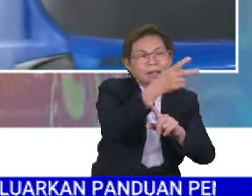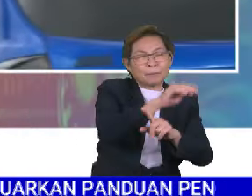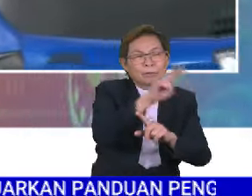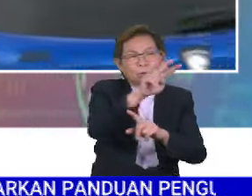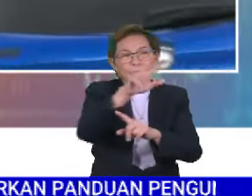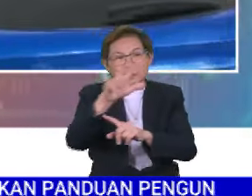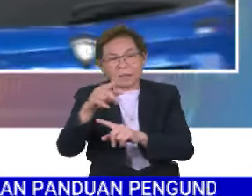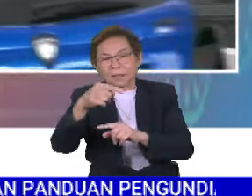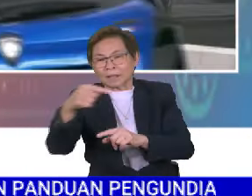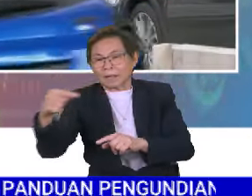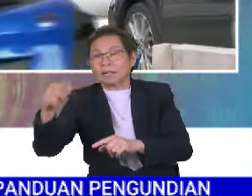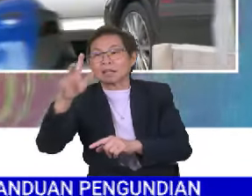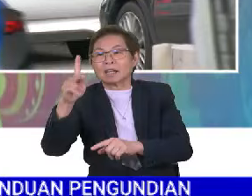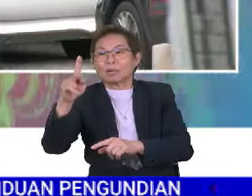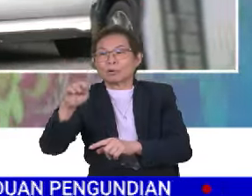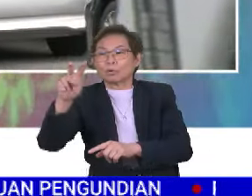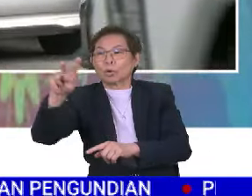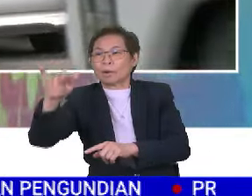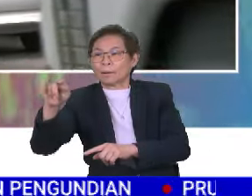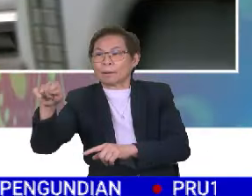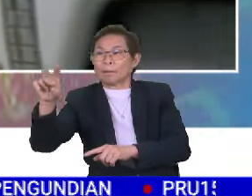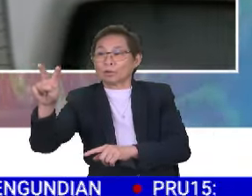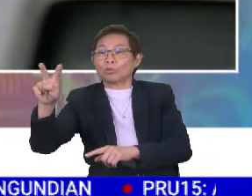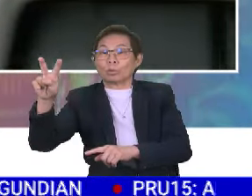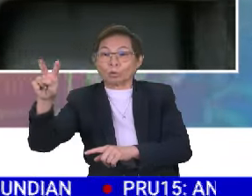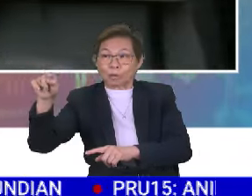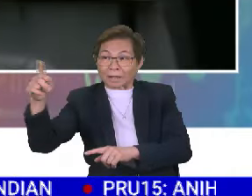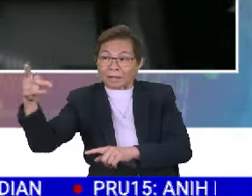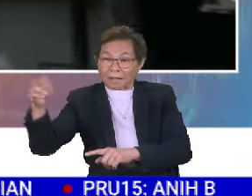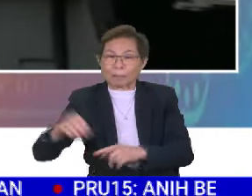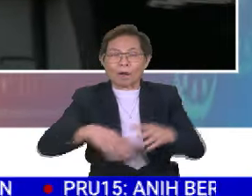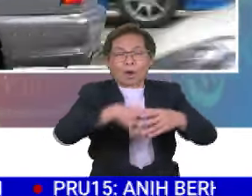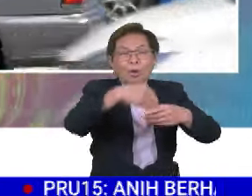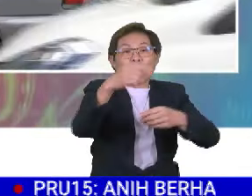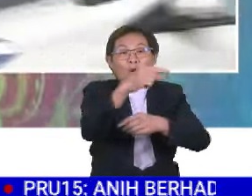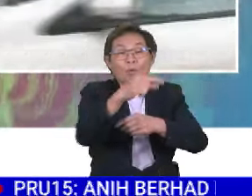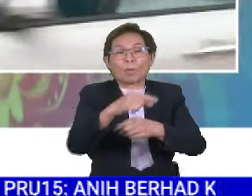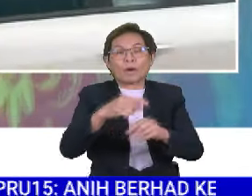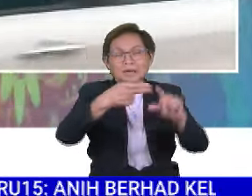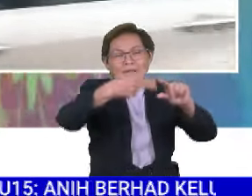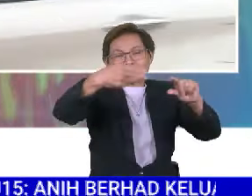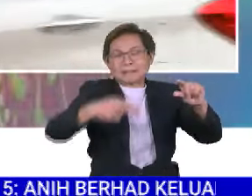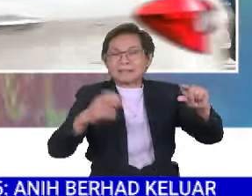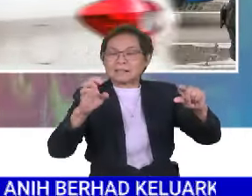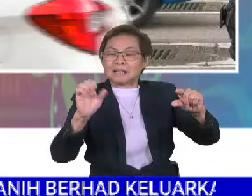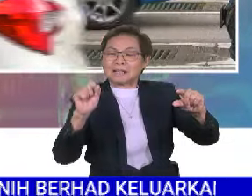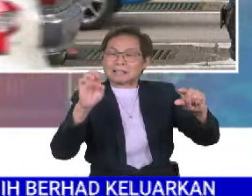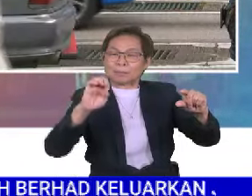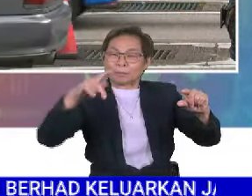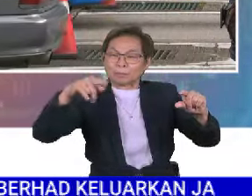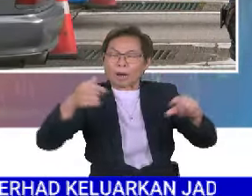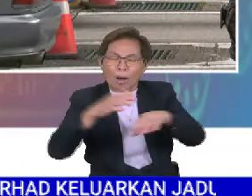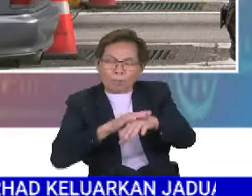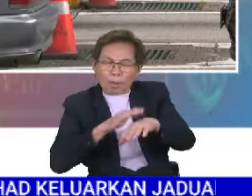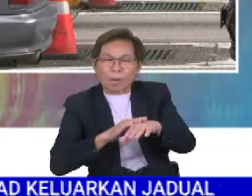23 sehingga kilometer 26.2. Di exit Gombak Genting Sepah pula perlahan